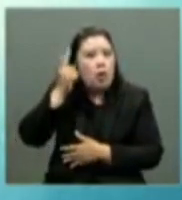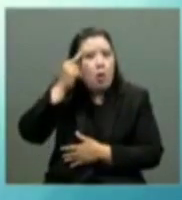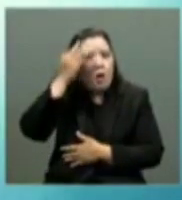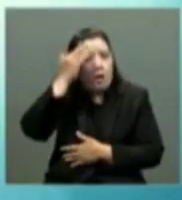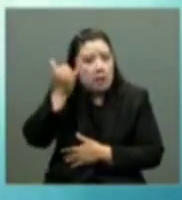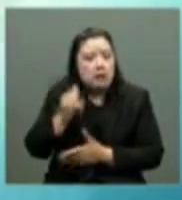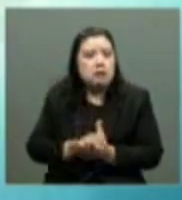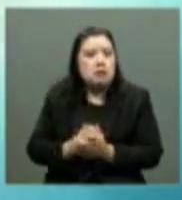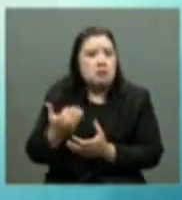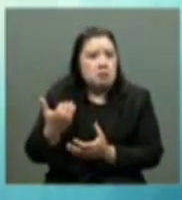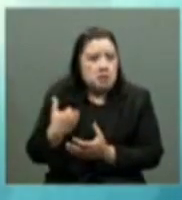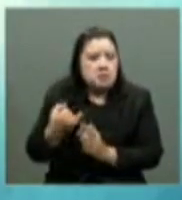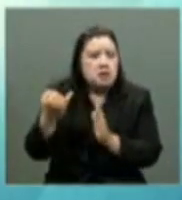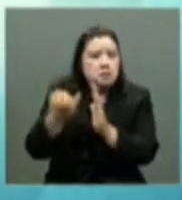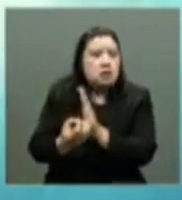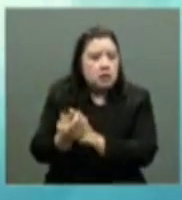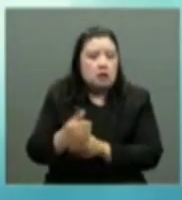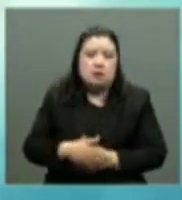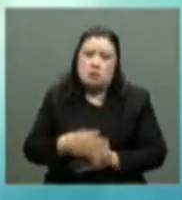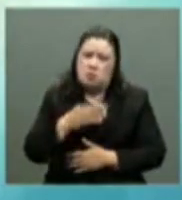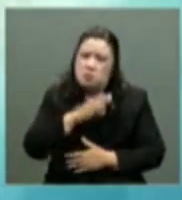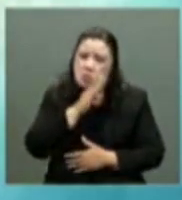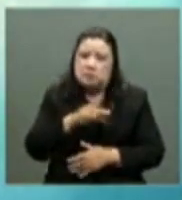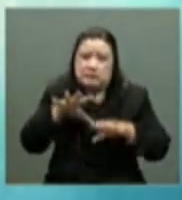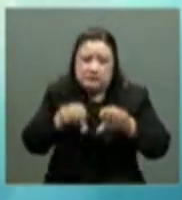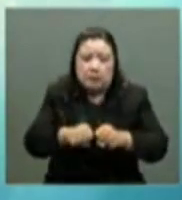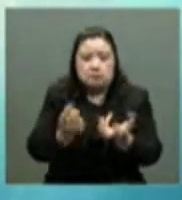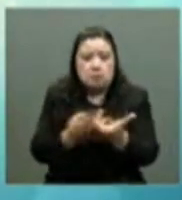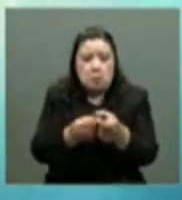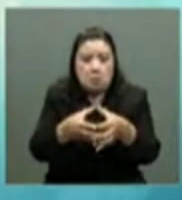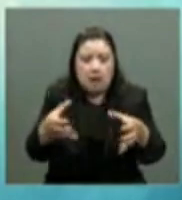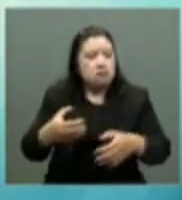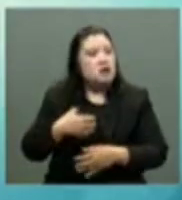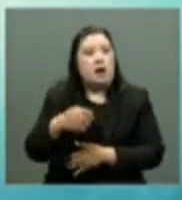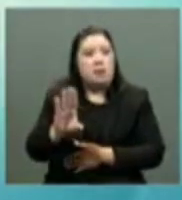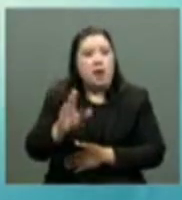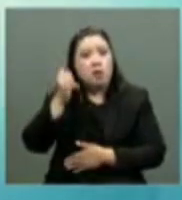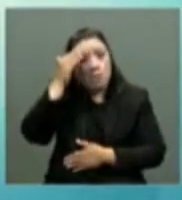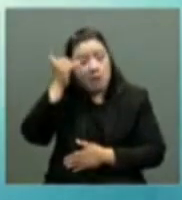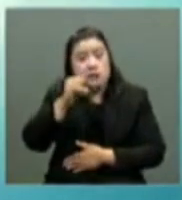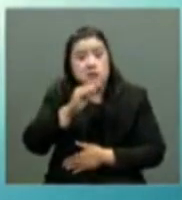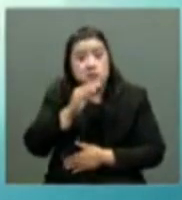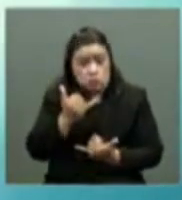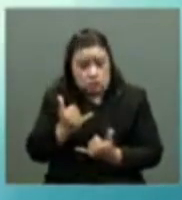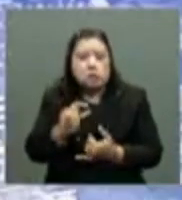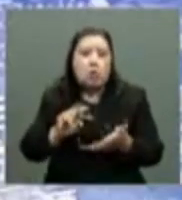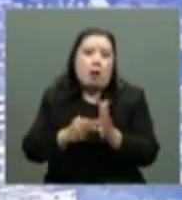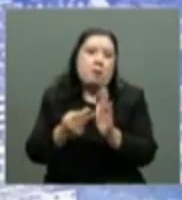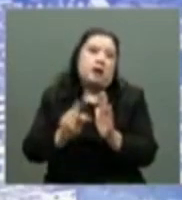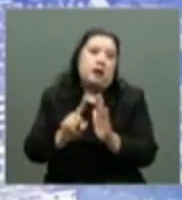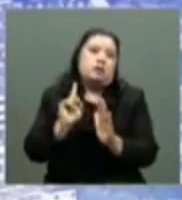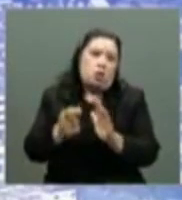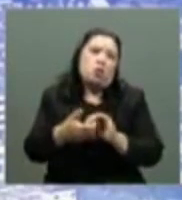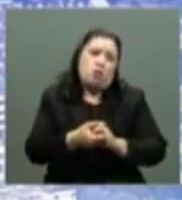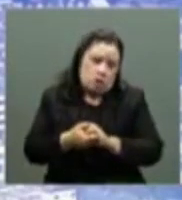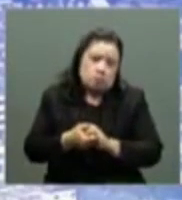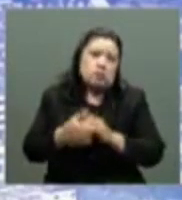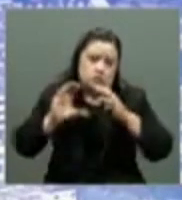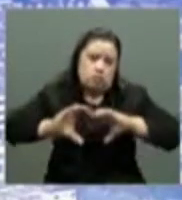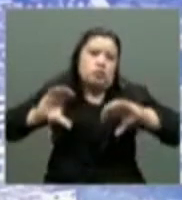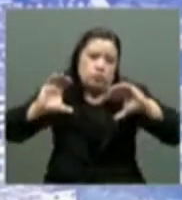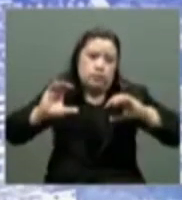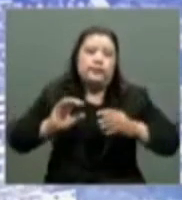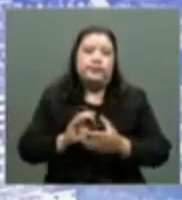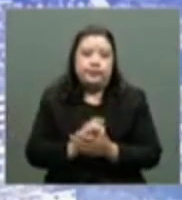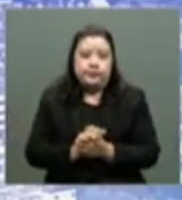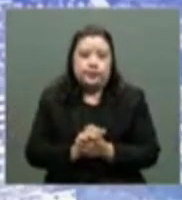มันน้อยเยอะก็ไม่ควรจะมีใช่ไหมฮะต้องมันแสดงถึงความร่วมมือของพี่น้องประชาชนกับเราด้วยและข้อที่สามก็คือว่า